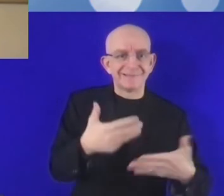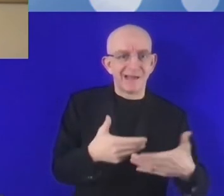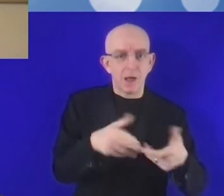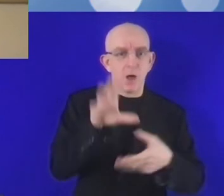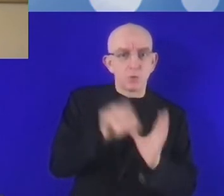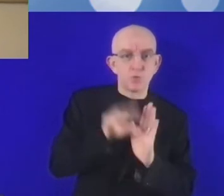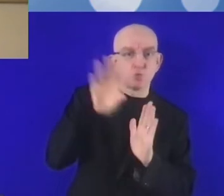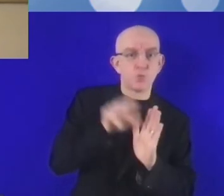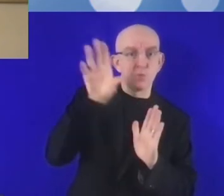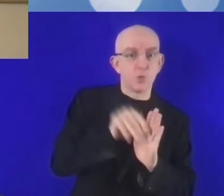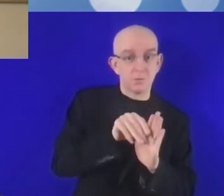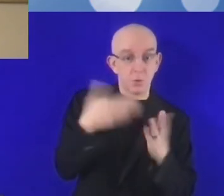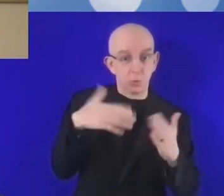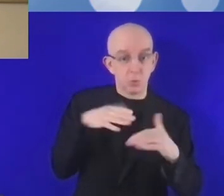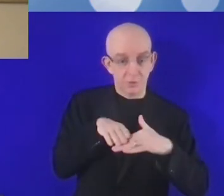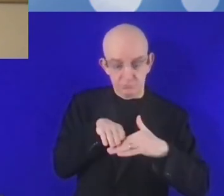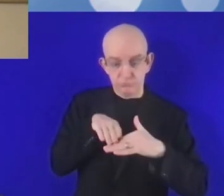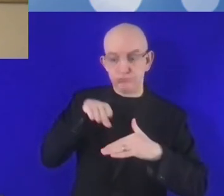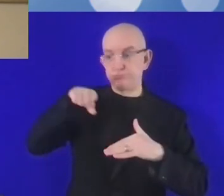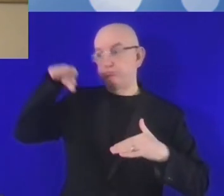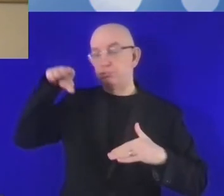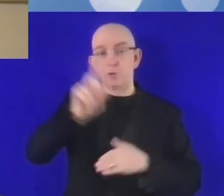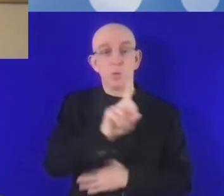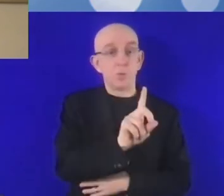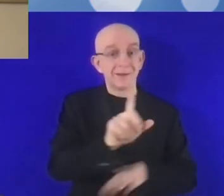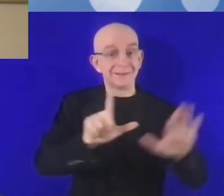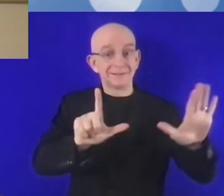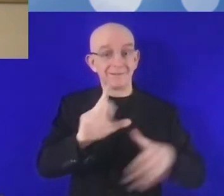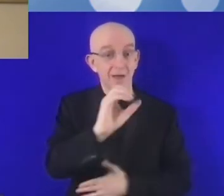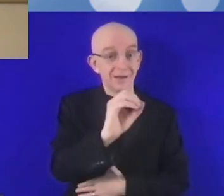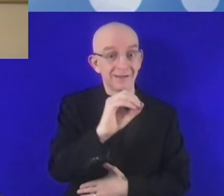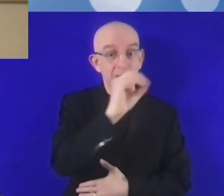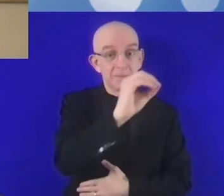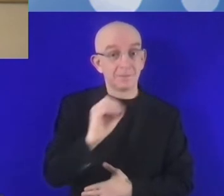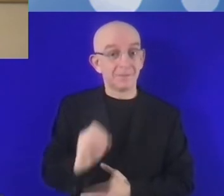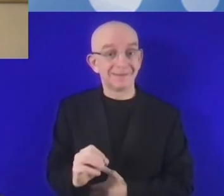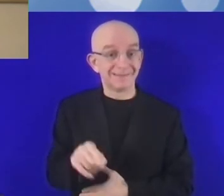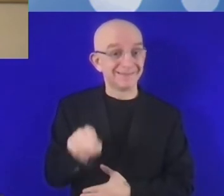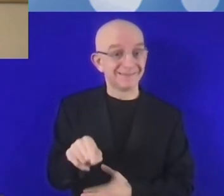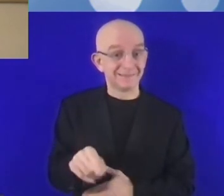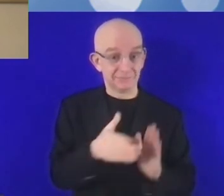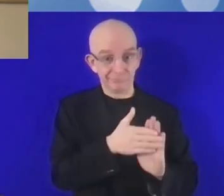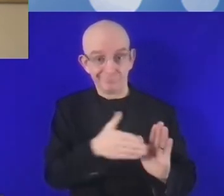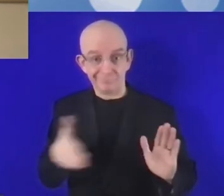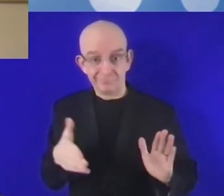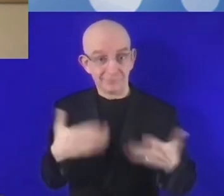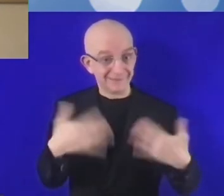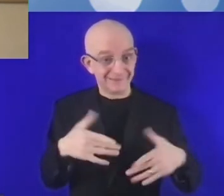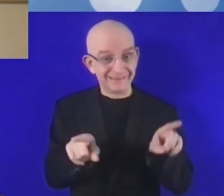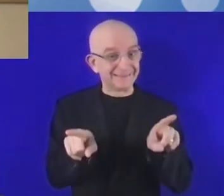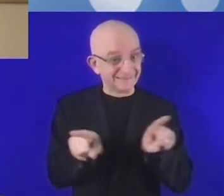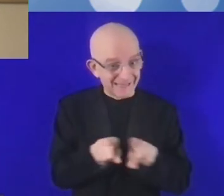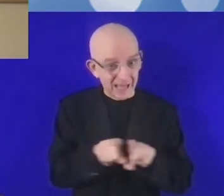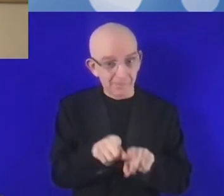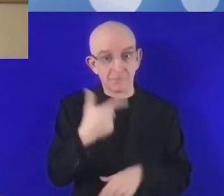l'intensité du trafic sur Internet a augmenté. Dans certains pays, l'augmentation était de